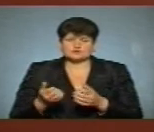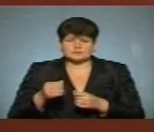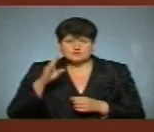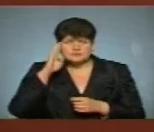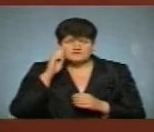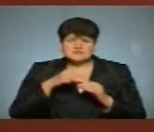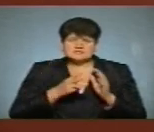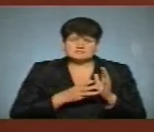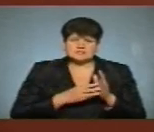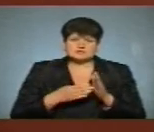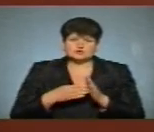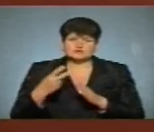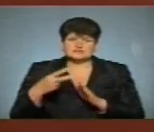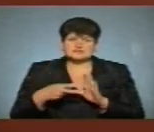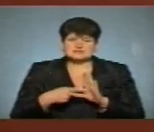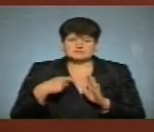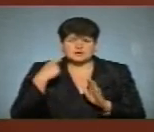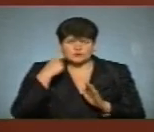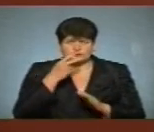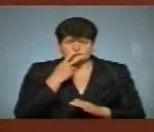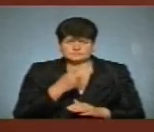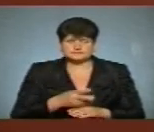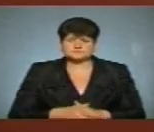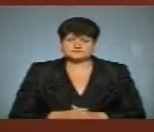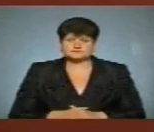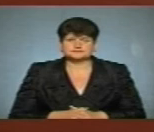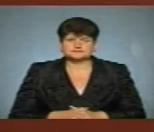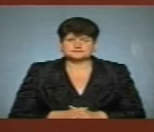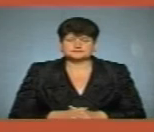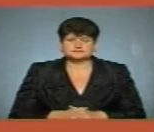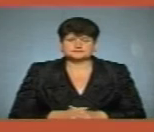від 18 до 27 років. Дивимося його коментар.